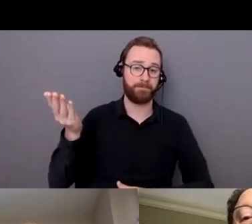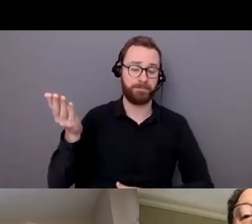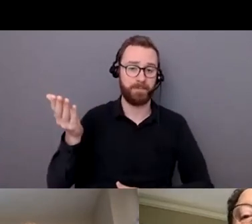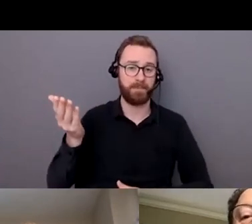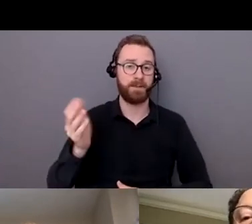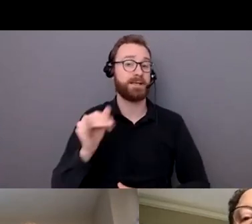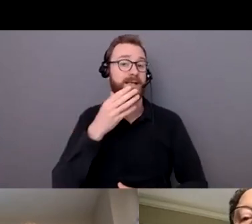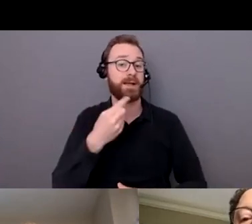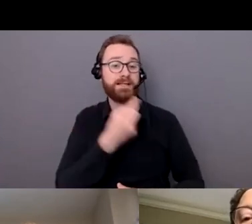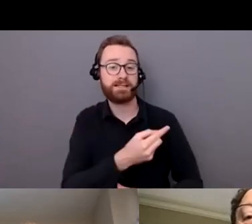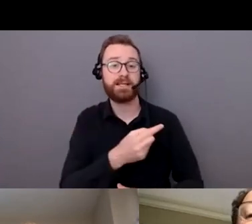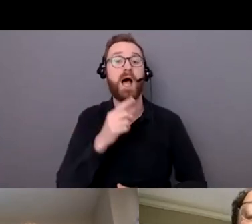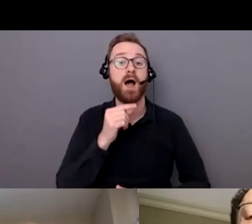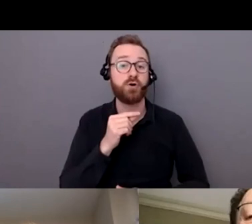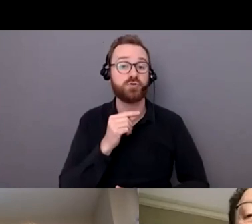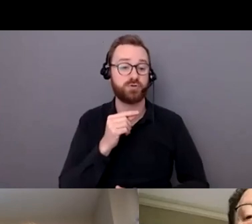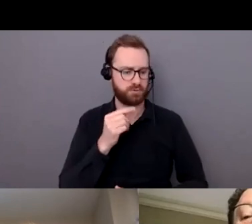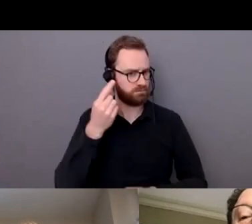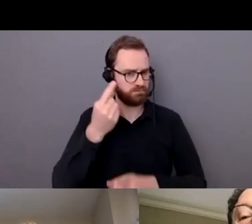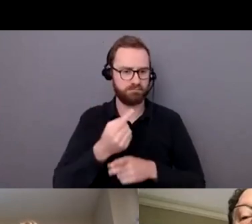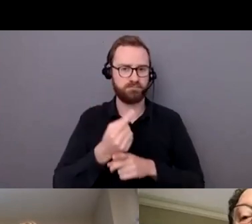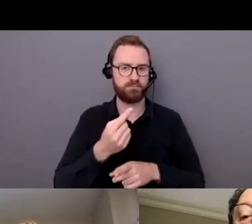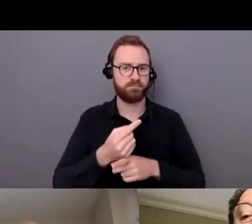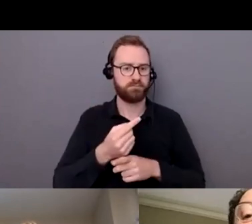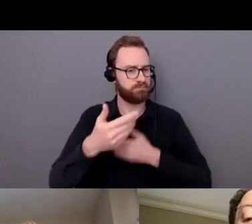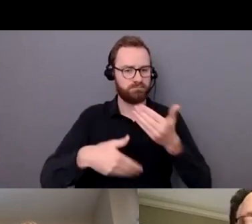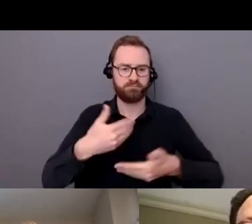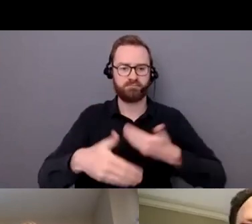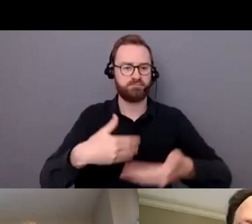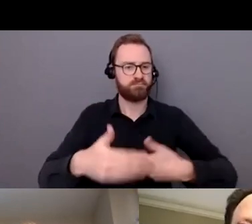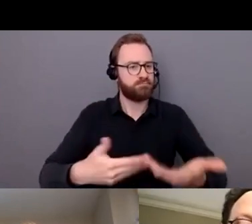avec l'âge, on va en avoir de plus en plus ces réalités-là. Donc, il faut